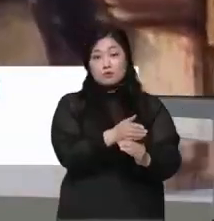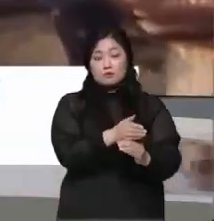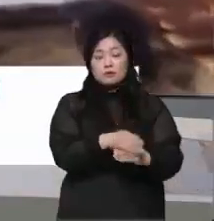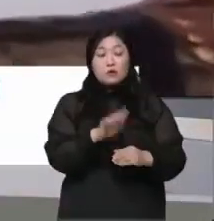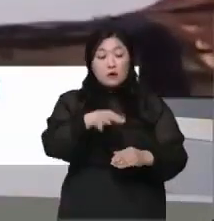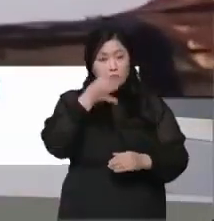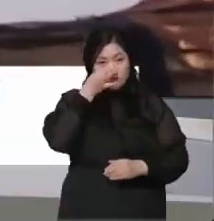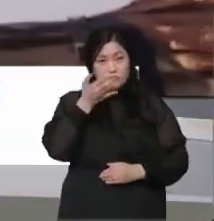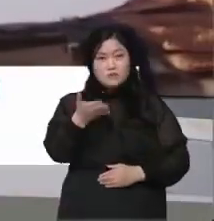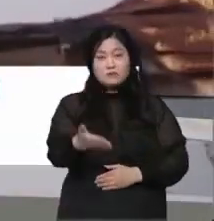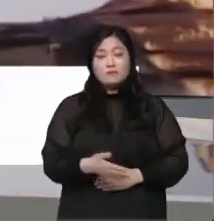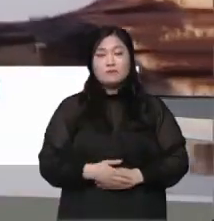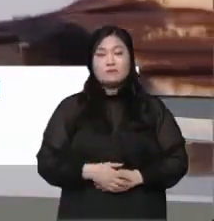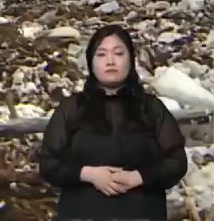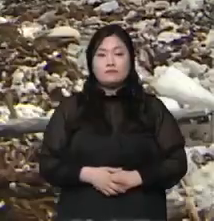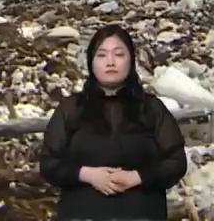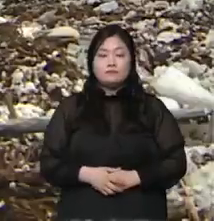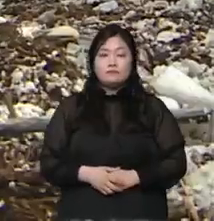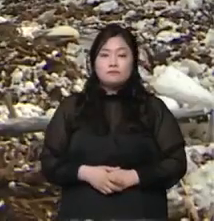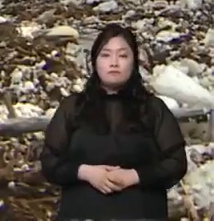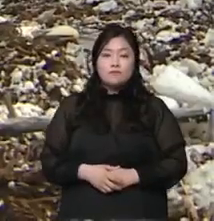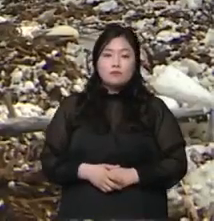기자가 현장을 다녀왔습니다.